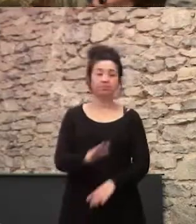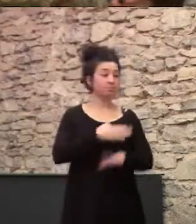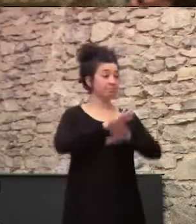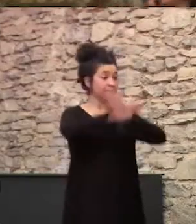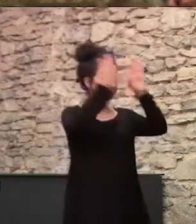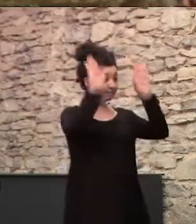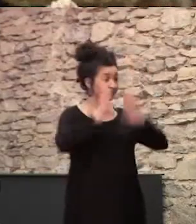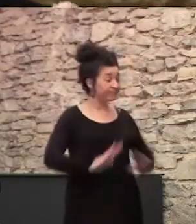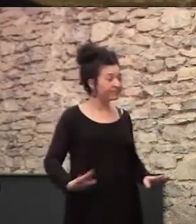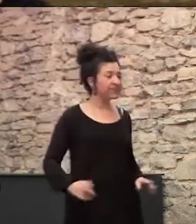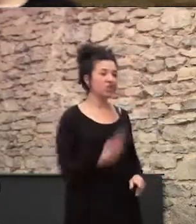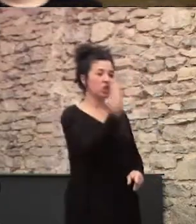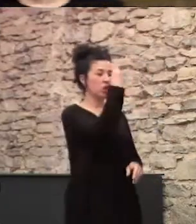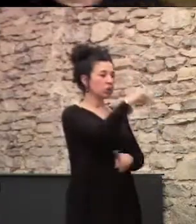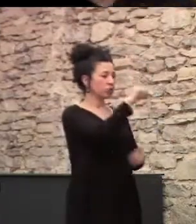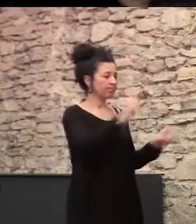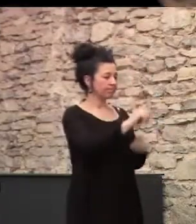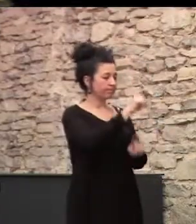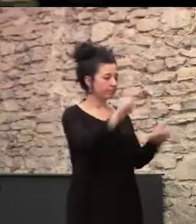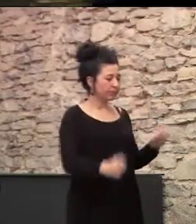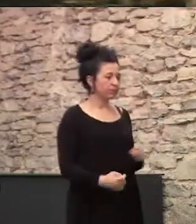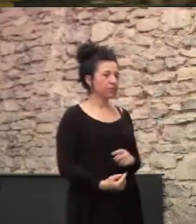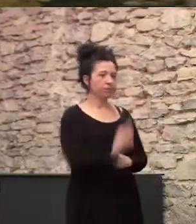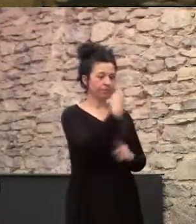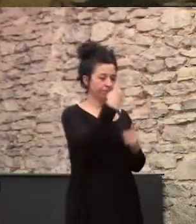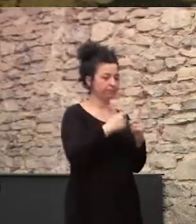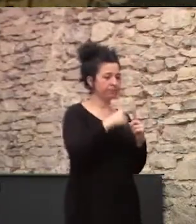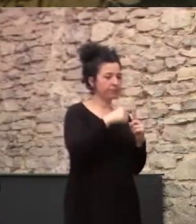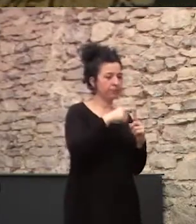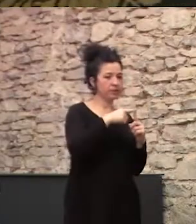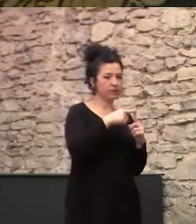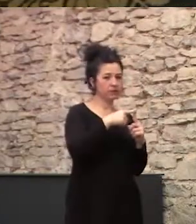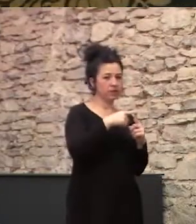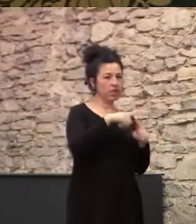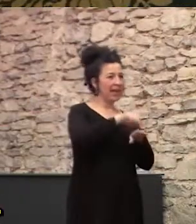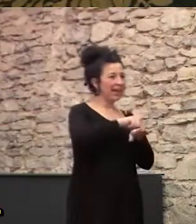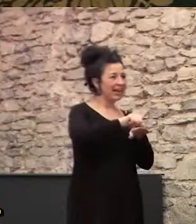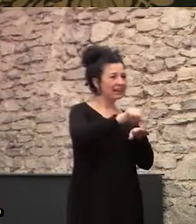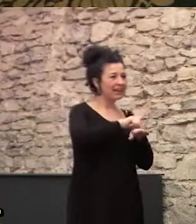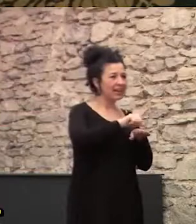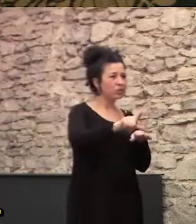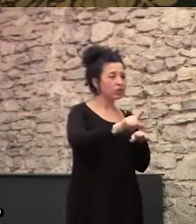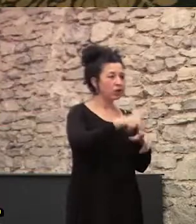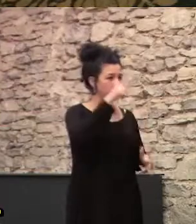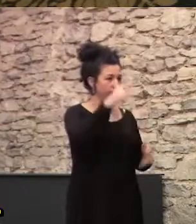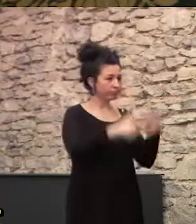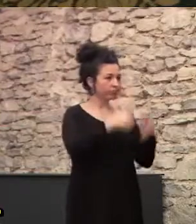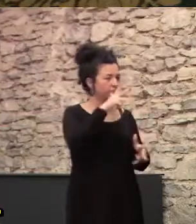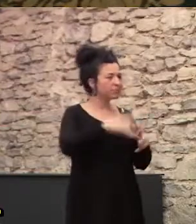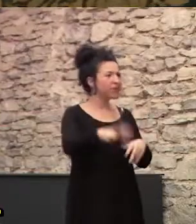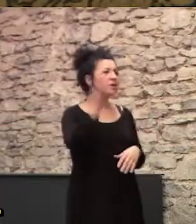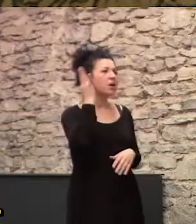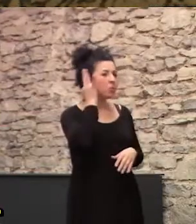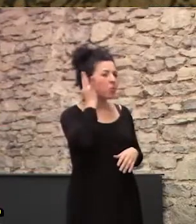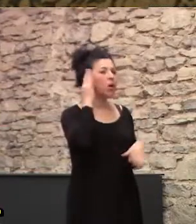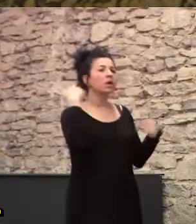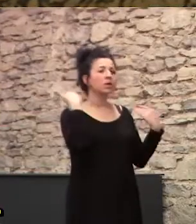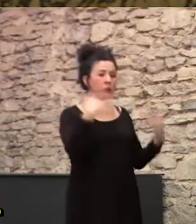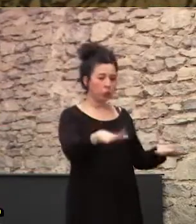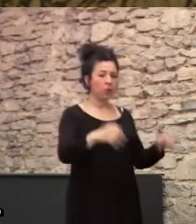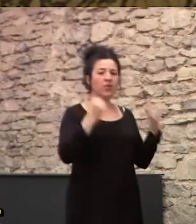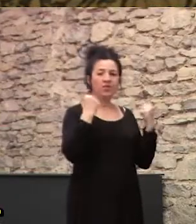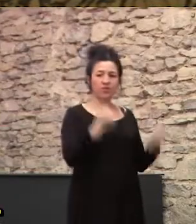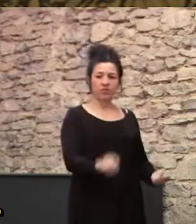bukatzeko bi galdera, ez? Batetik, bueno, emakumeak euskal literaturan fuerte ari dira idazten, ez? Ikusten dugu adibidez Aldain